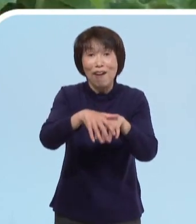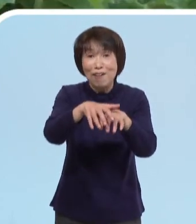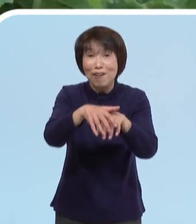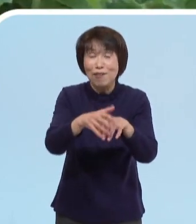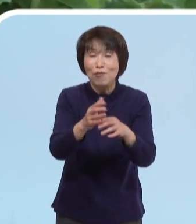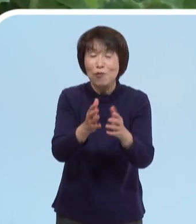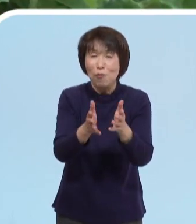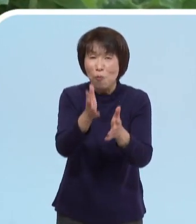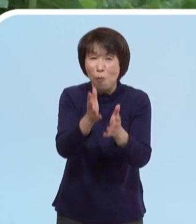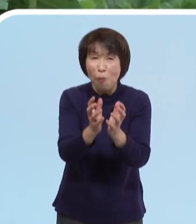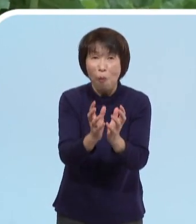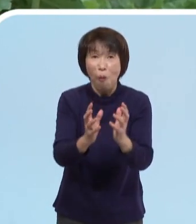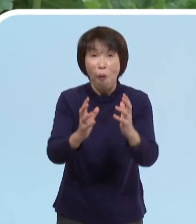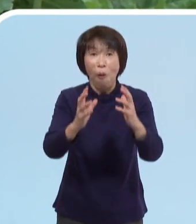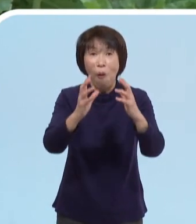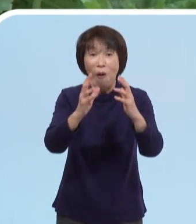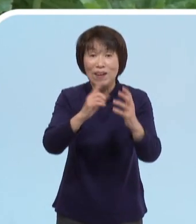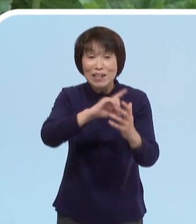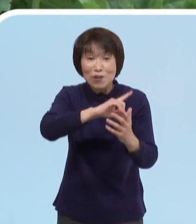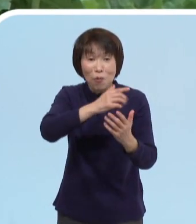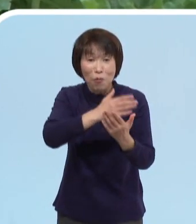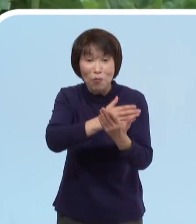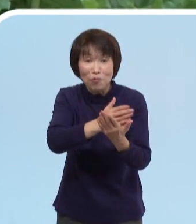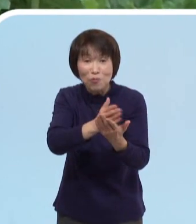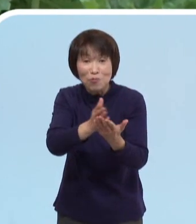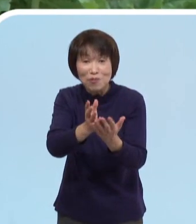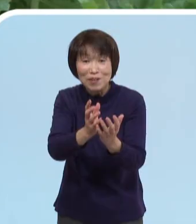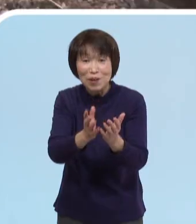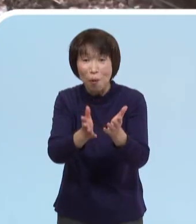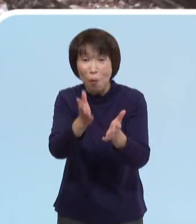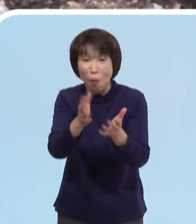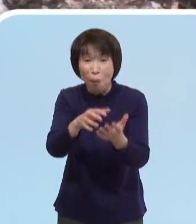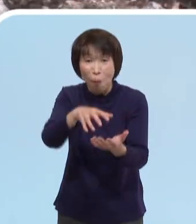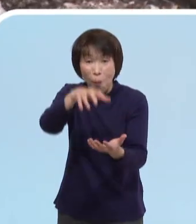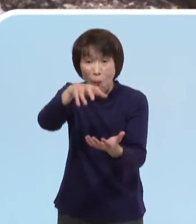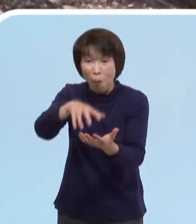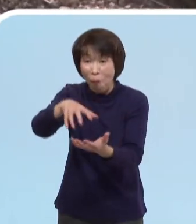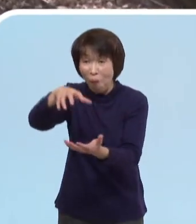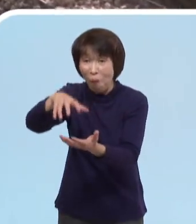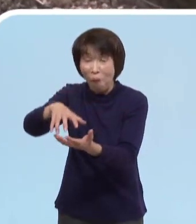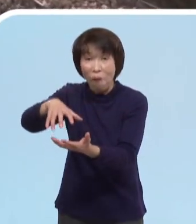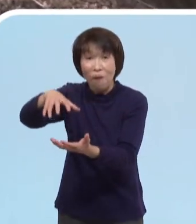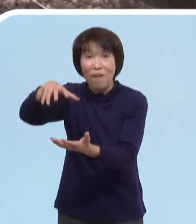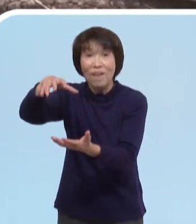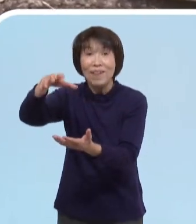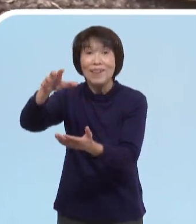物。緑豊かにいろんな野菜がすくすくと育っています。